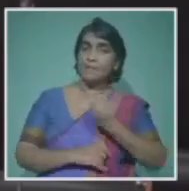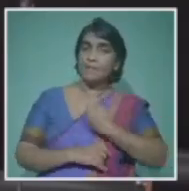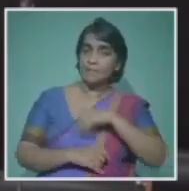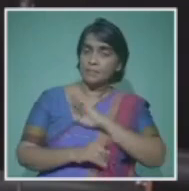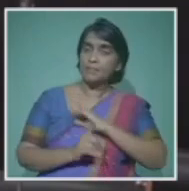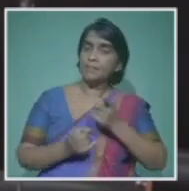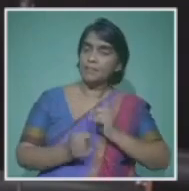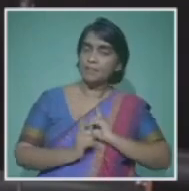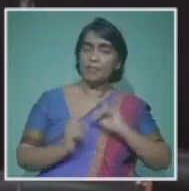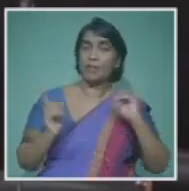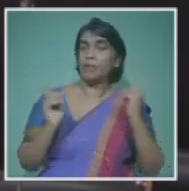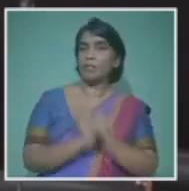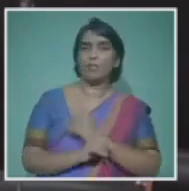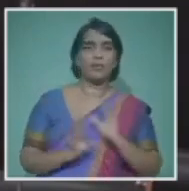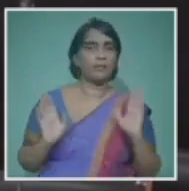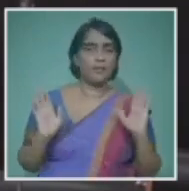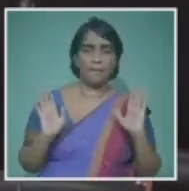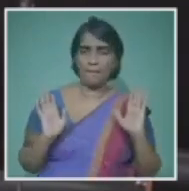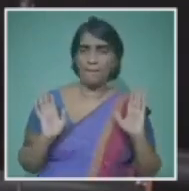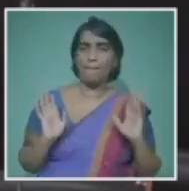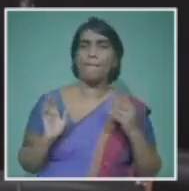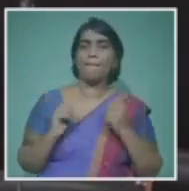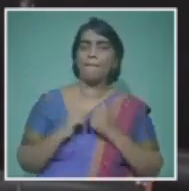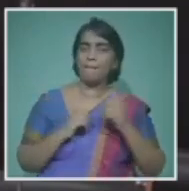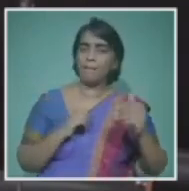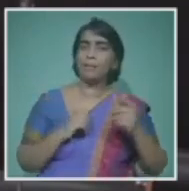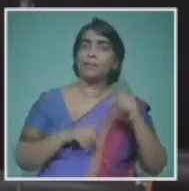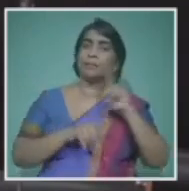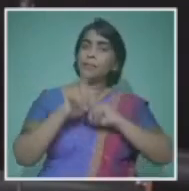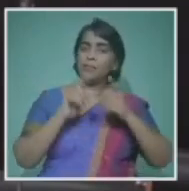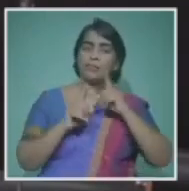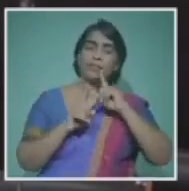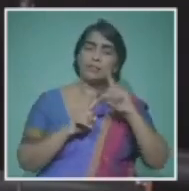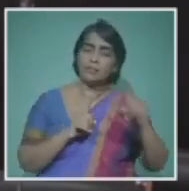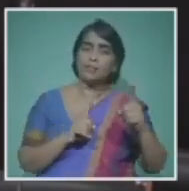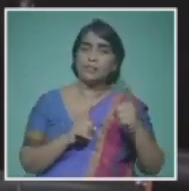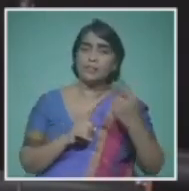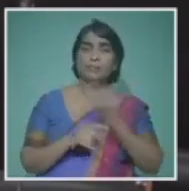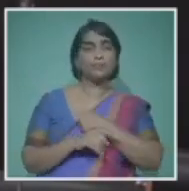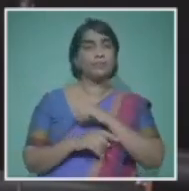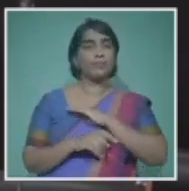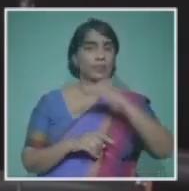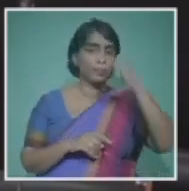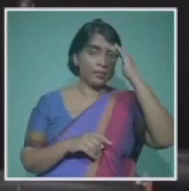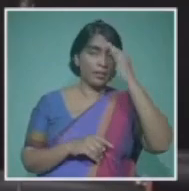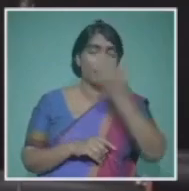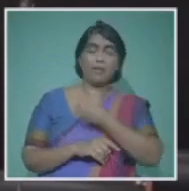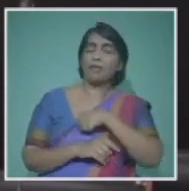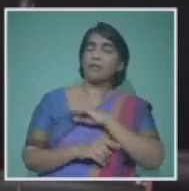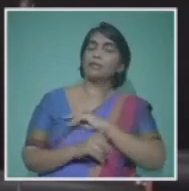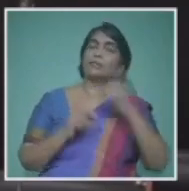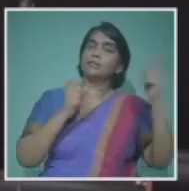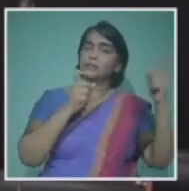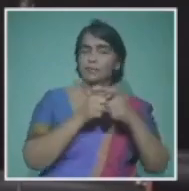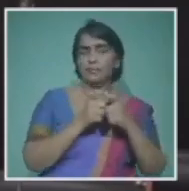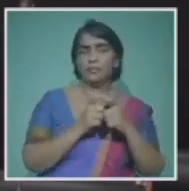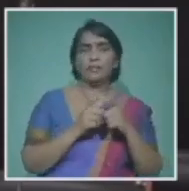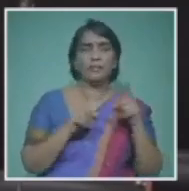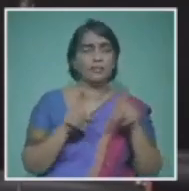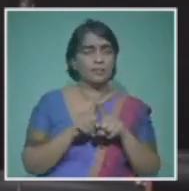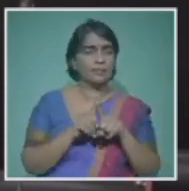දෙන්නම් ආපහු මාරු කරන්නේ. ඒ වැඩ කටයුත්ත ගිහින් කතා කරගන්න ඕනේ තමන්ගේ මහානායක ස්වාමින් වහන්සේලා සමග.